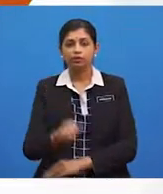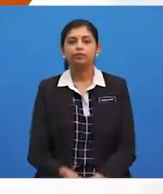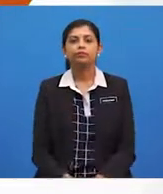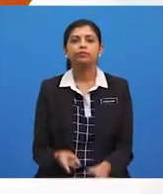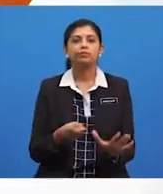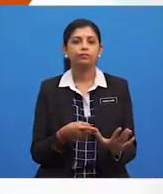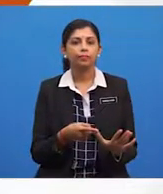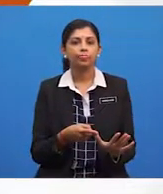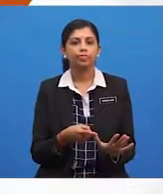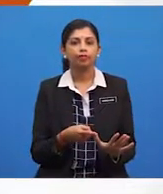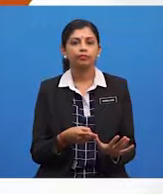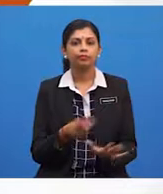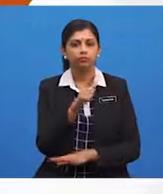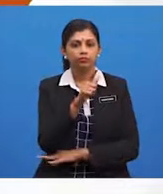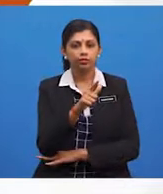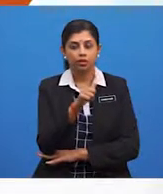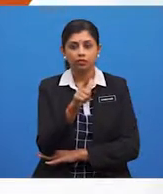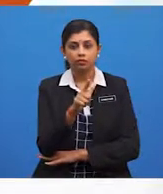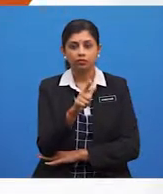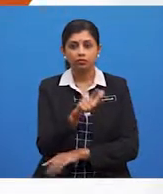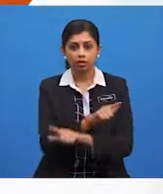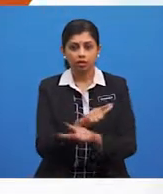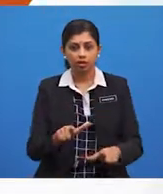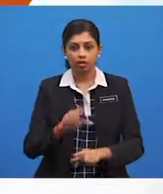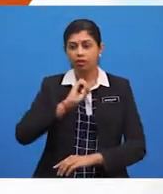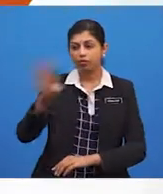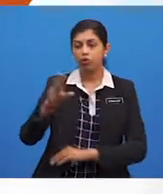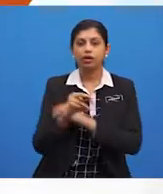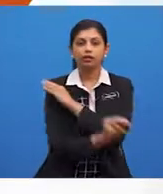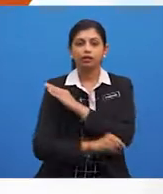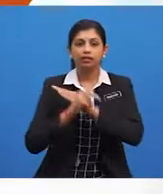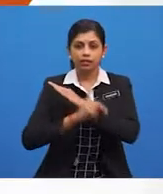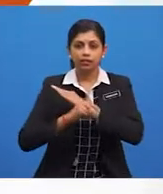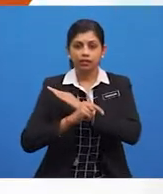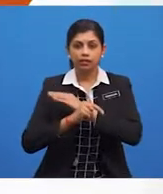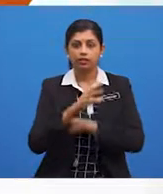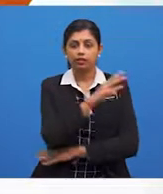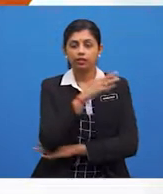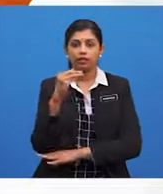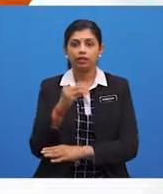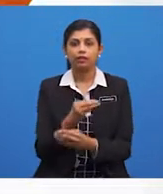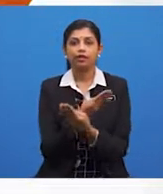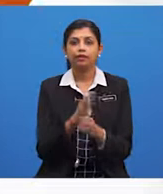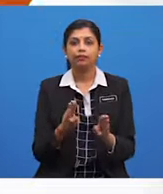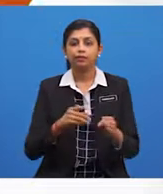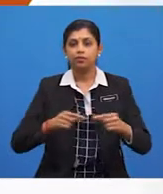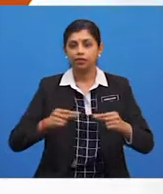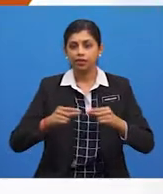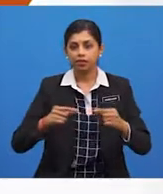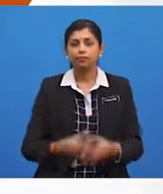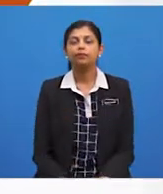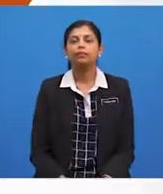Kelima, larangan buang negeri dan kebebasan bergerak. Keenam, kebebasan